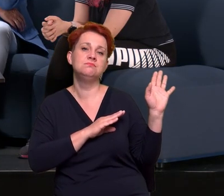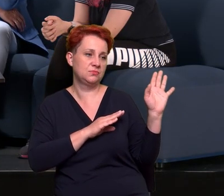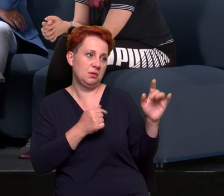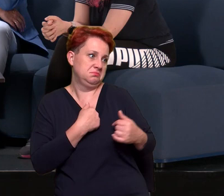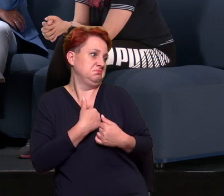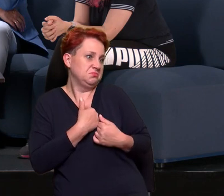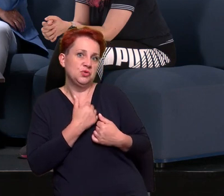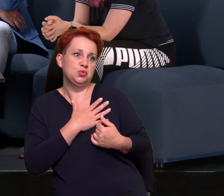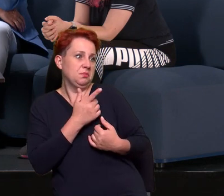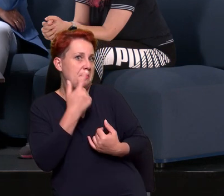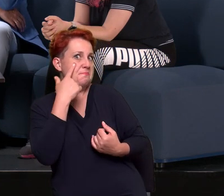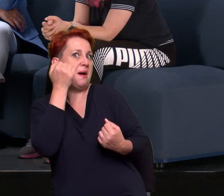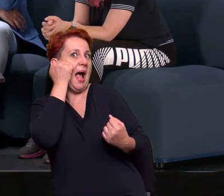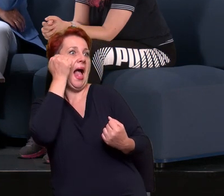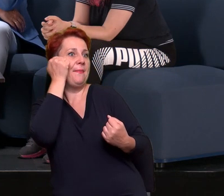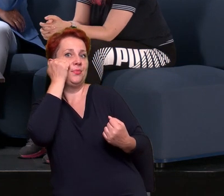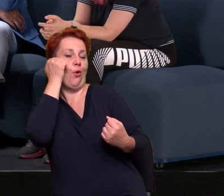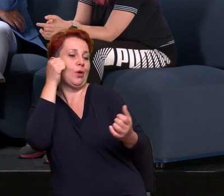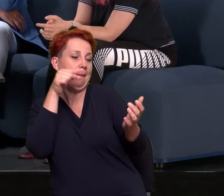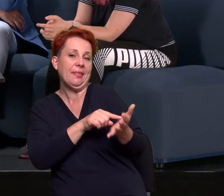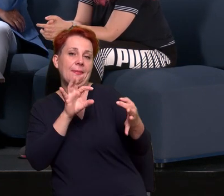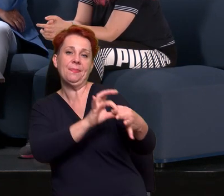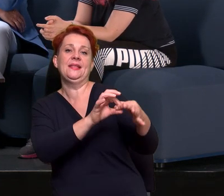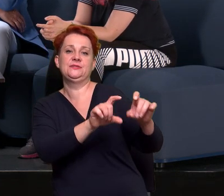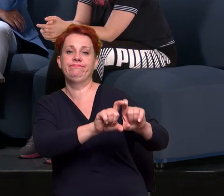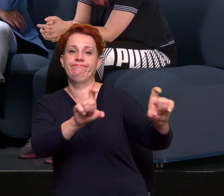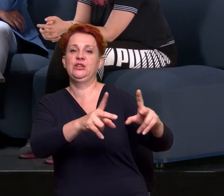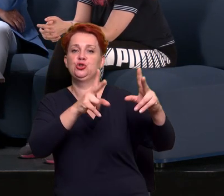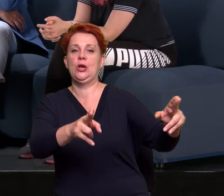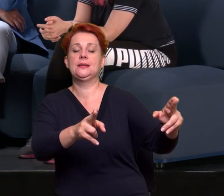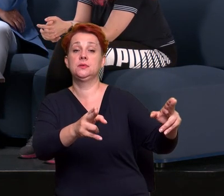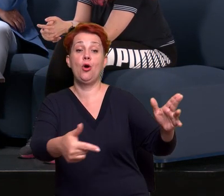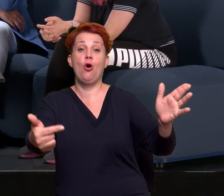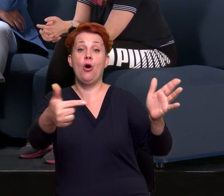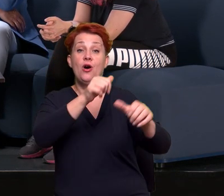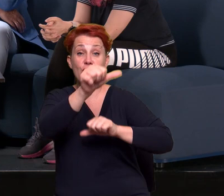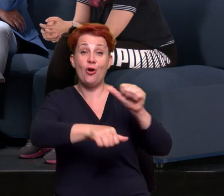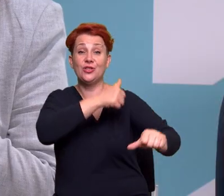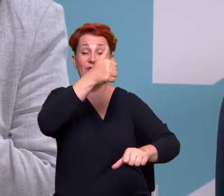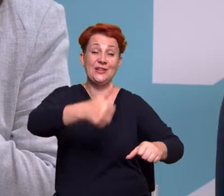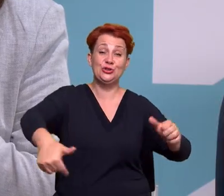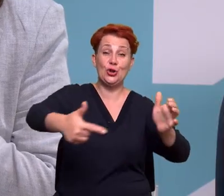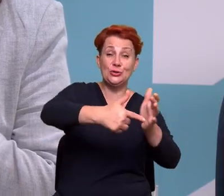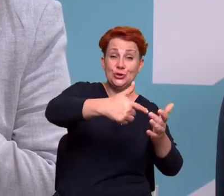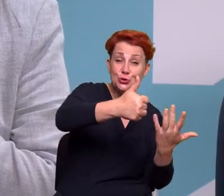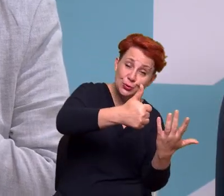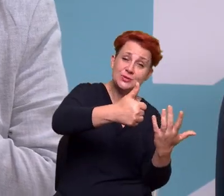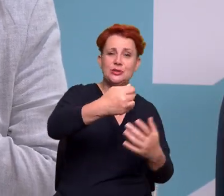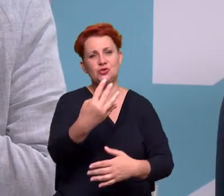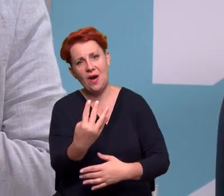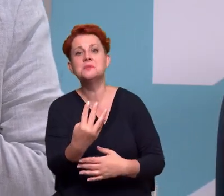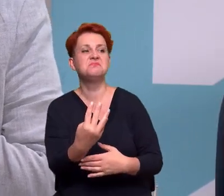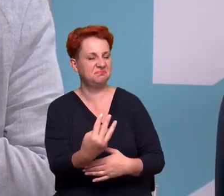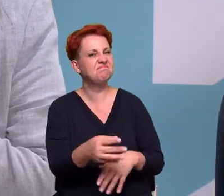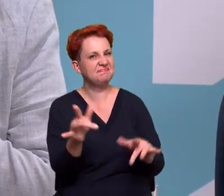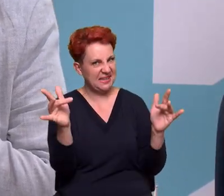według mnie pamiątka tego czasu. Tak, to jest rok 2006, rok 2004. Tak, bardzo